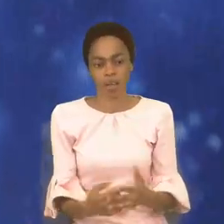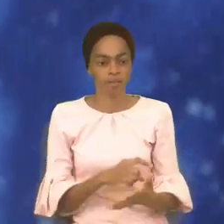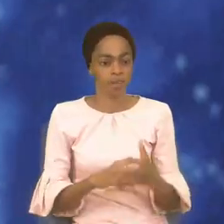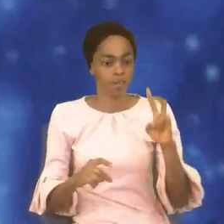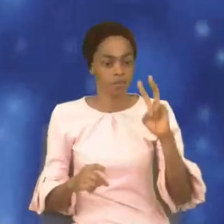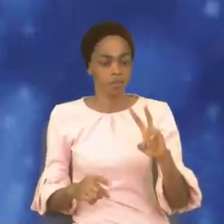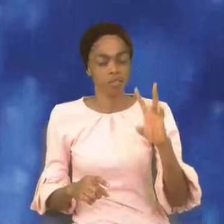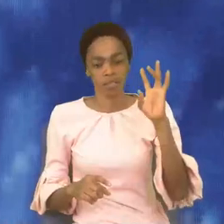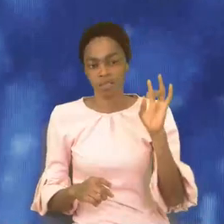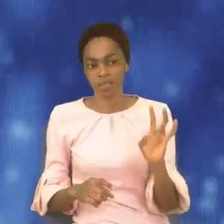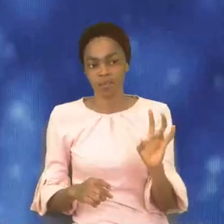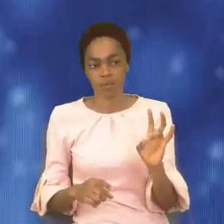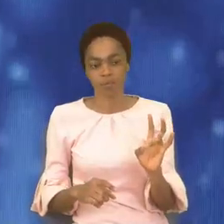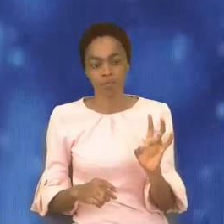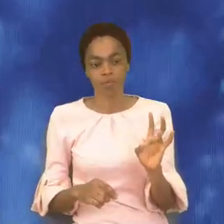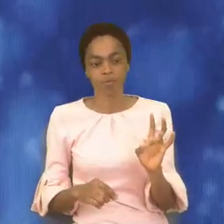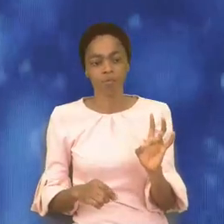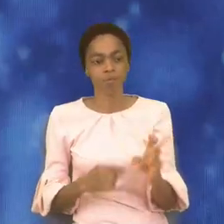27.